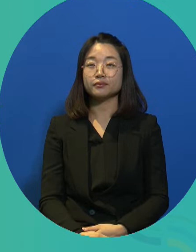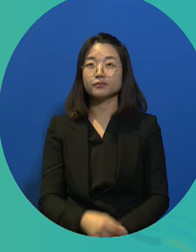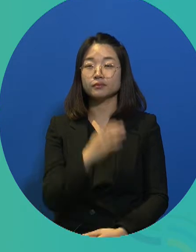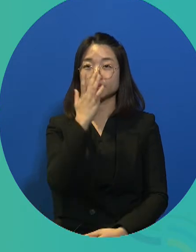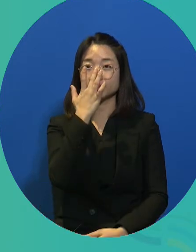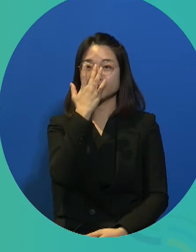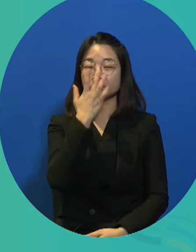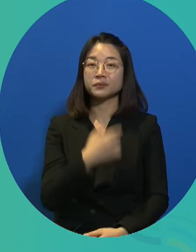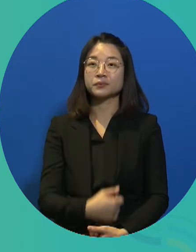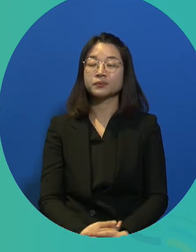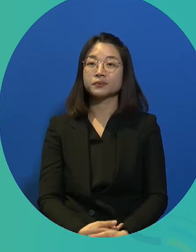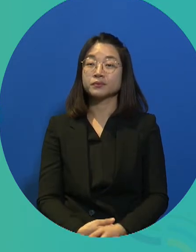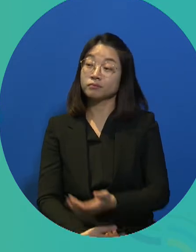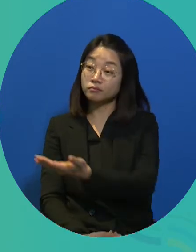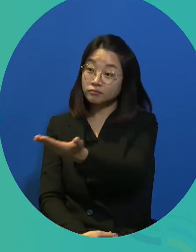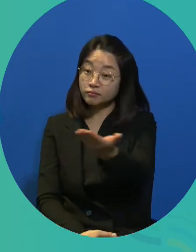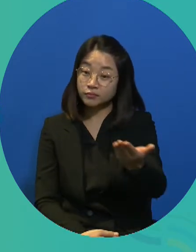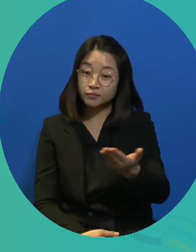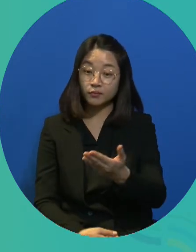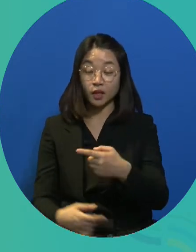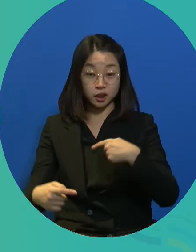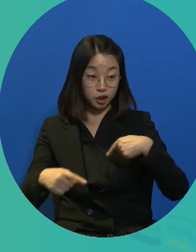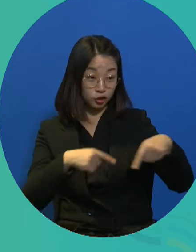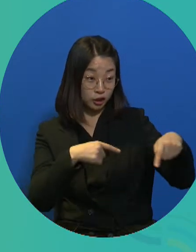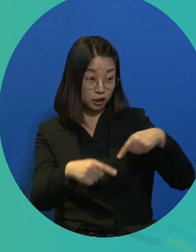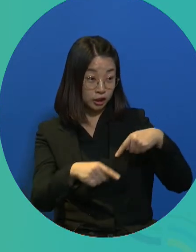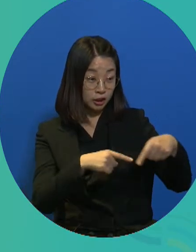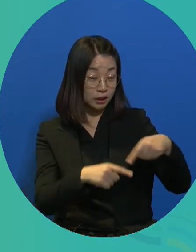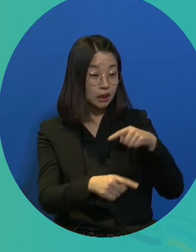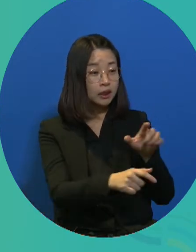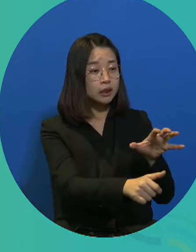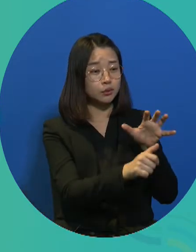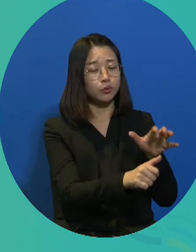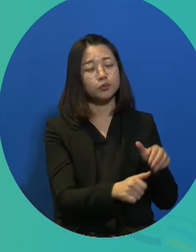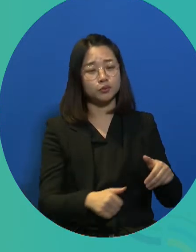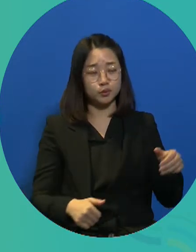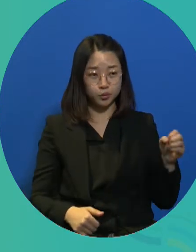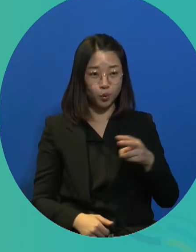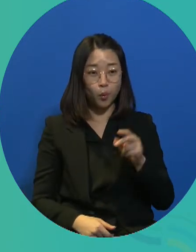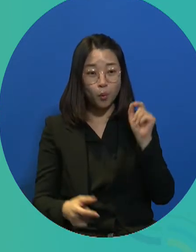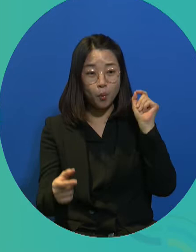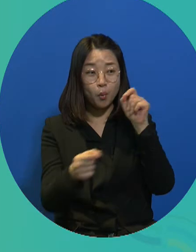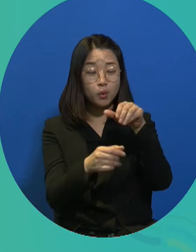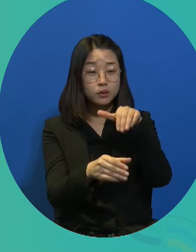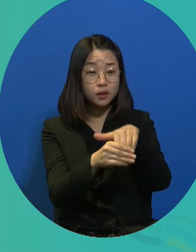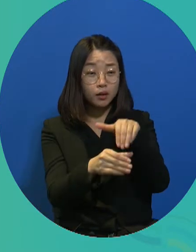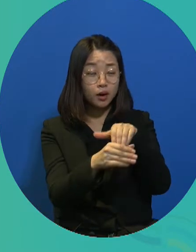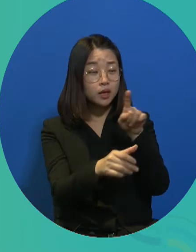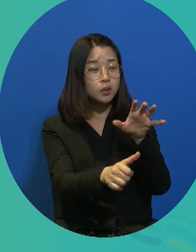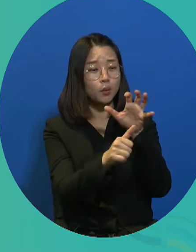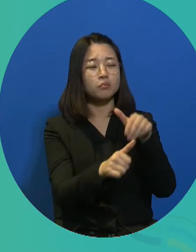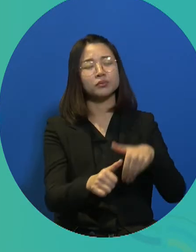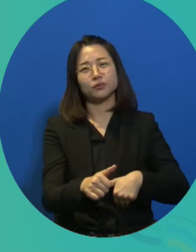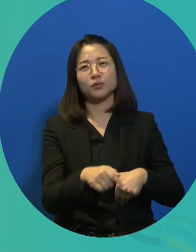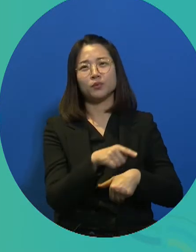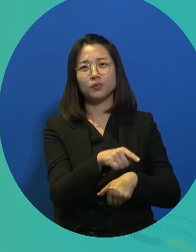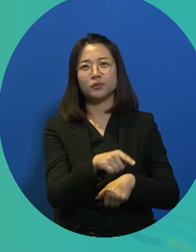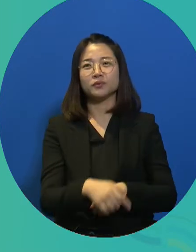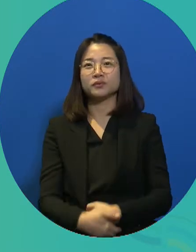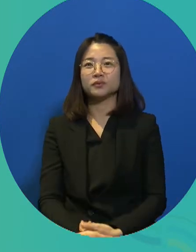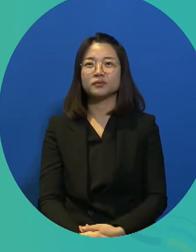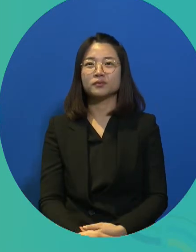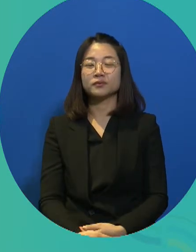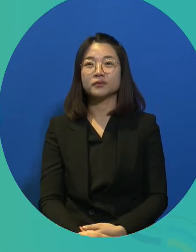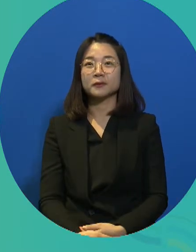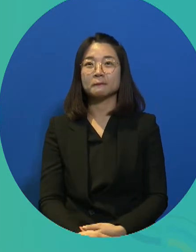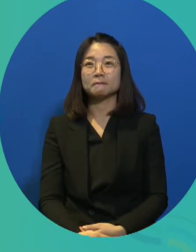우리가 가지고 있는 여러분들이 가지고 있는 정치 지지자들을 적극 활용을 하고 특히 선거 사이클 이런 특히 선거 시즌을 적극 활용을 하시는